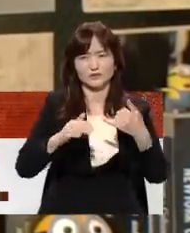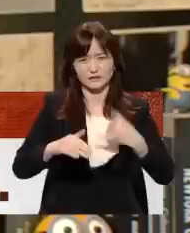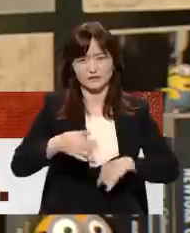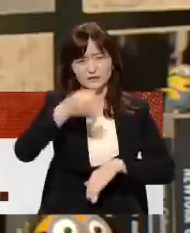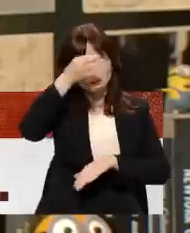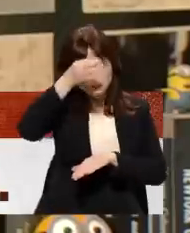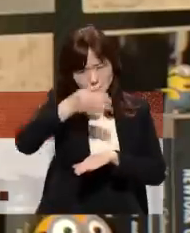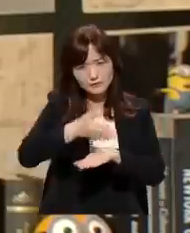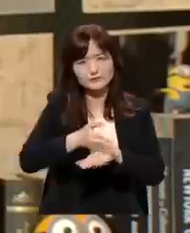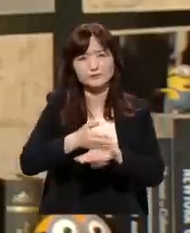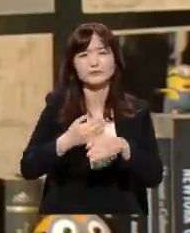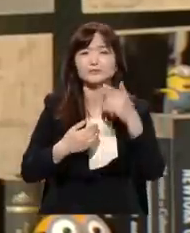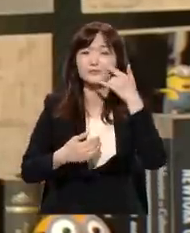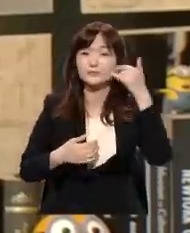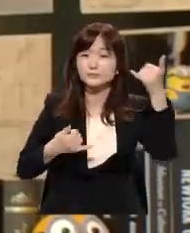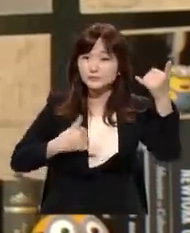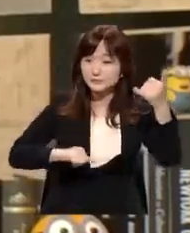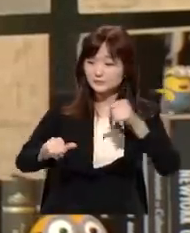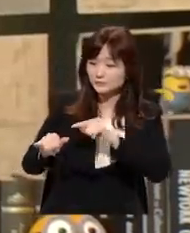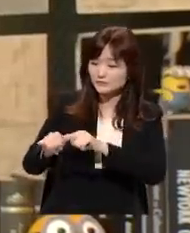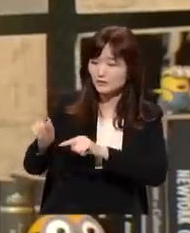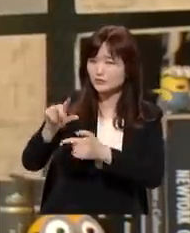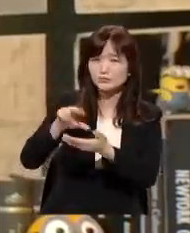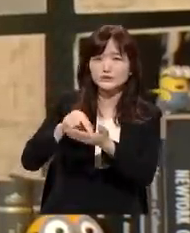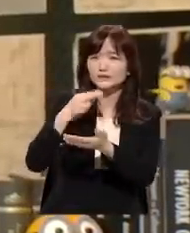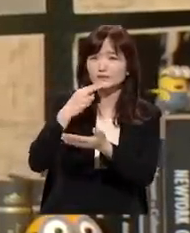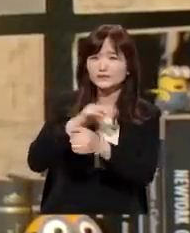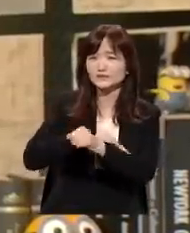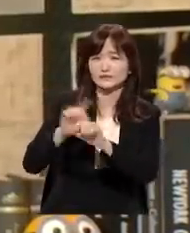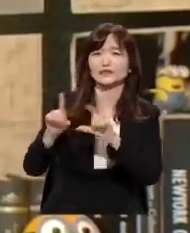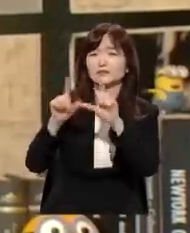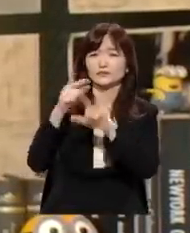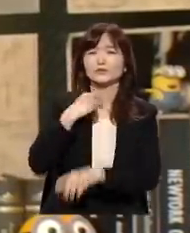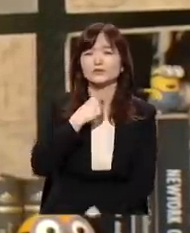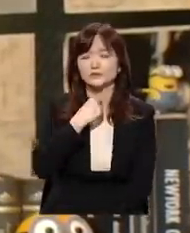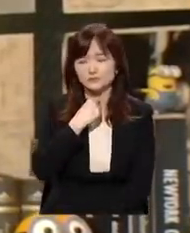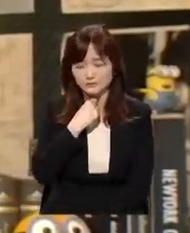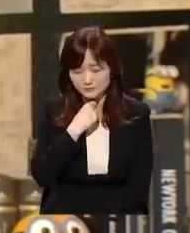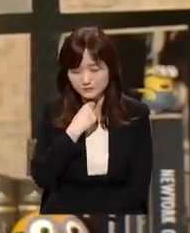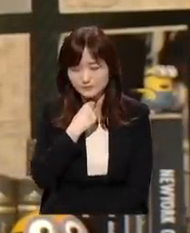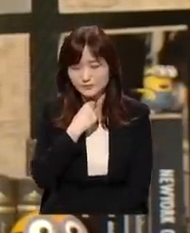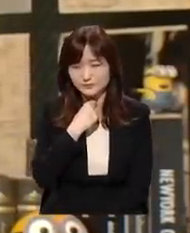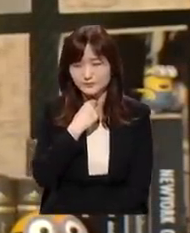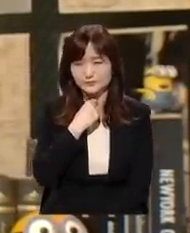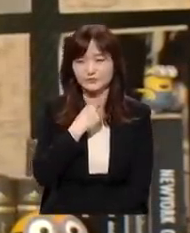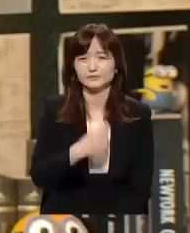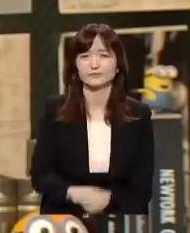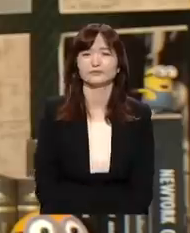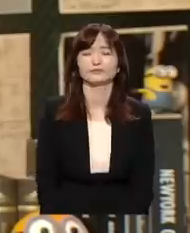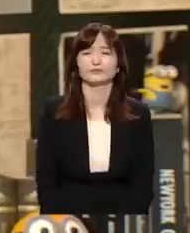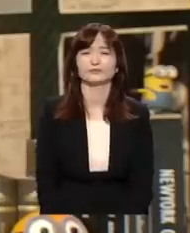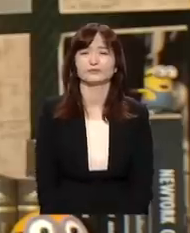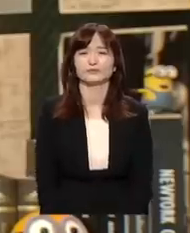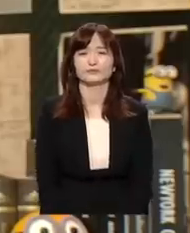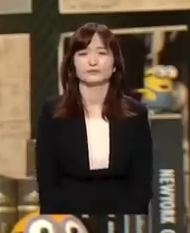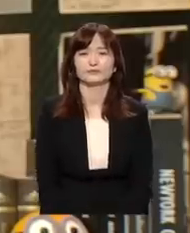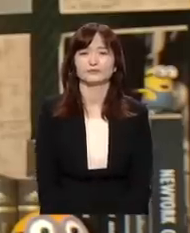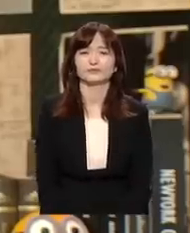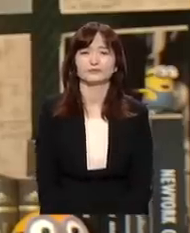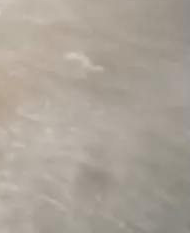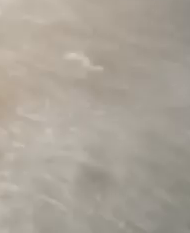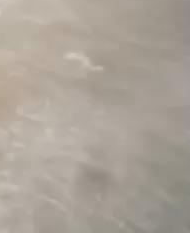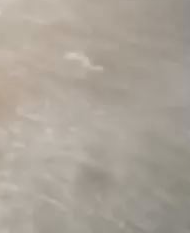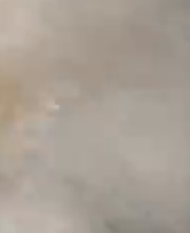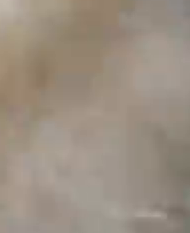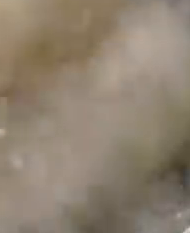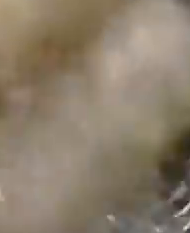고맙습니다. 부모는 그저 자식들이 잡음 없이 잘 살아주기만 바랄 겁니다 하셨네요.